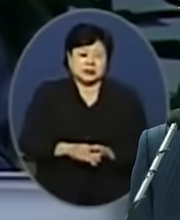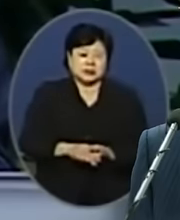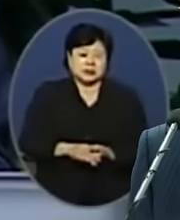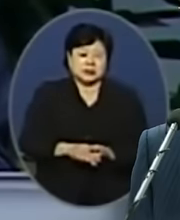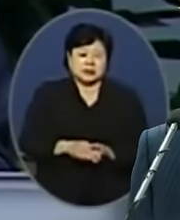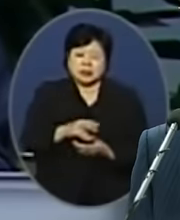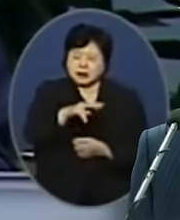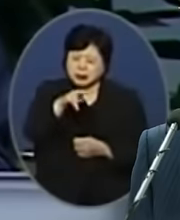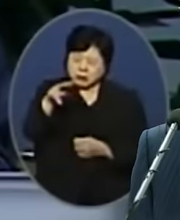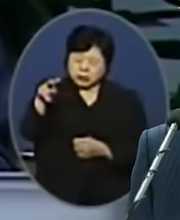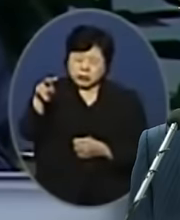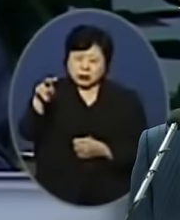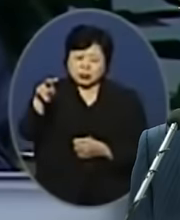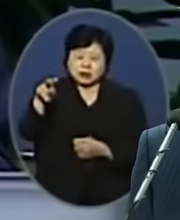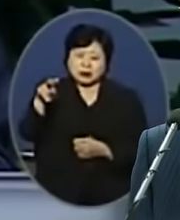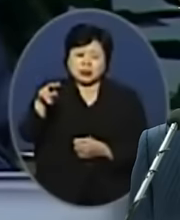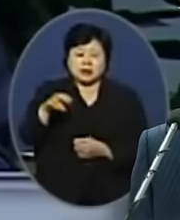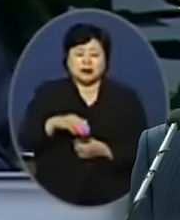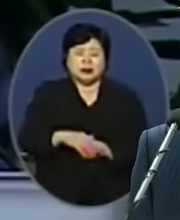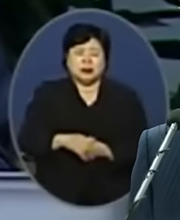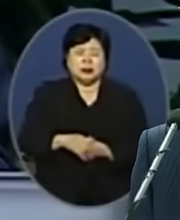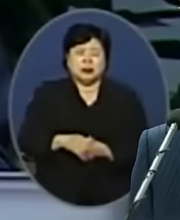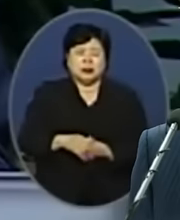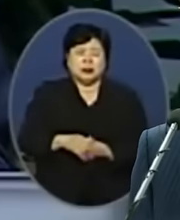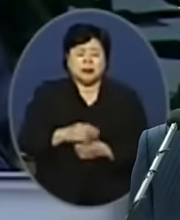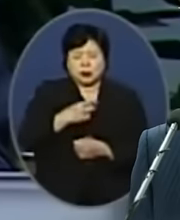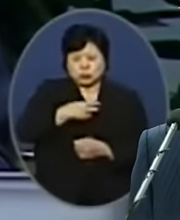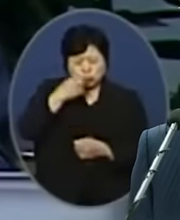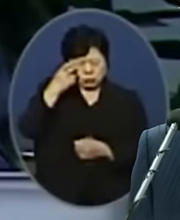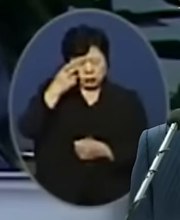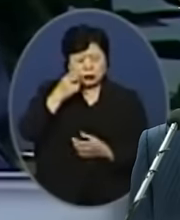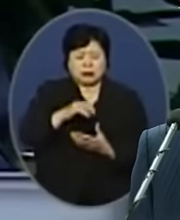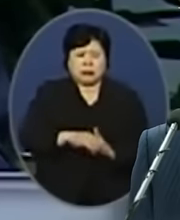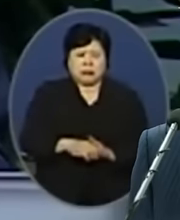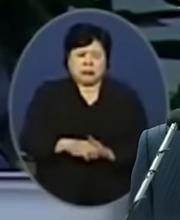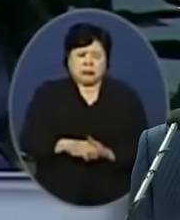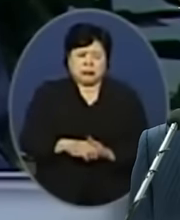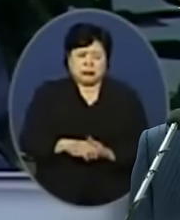당신 가만히 보니까 굉장히 총명하다.